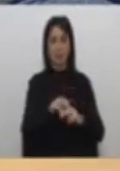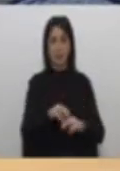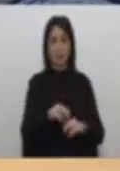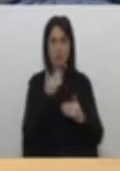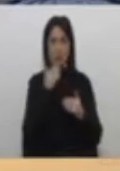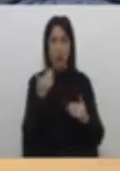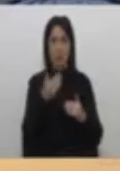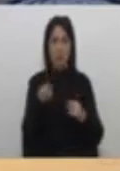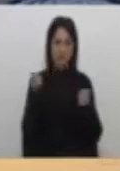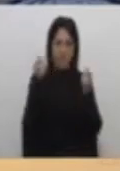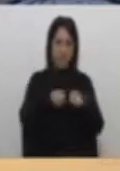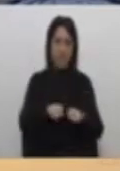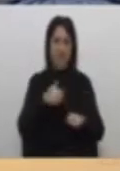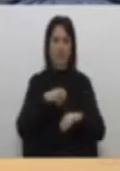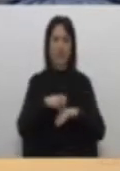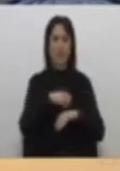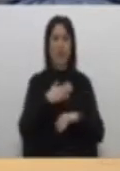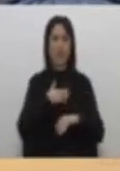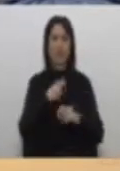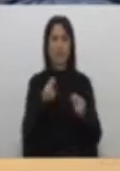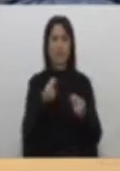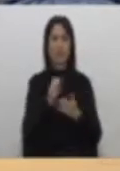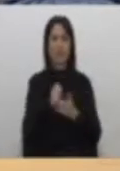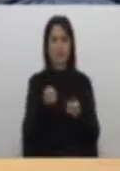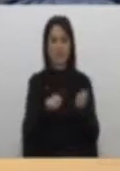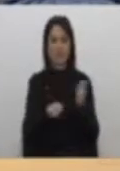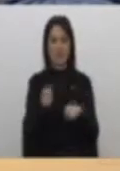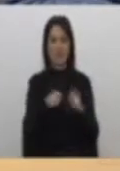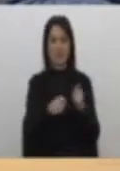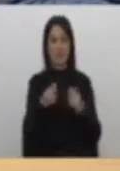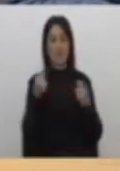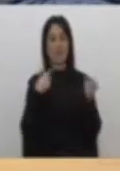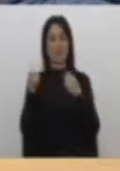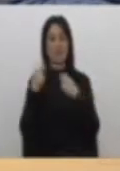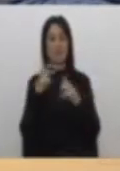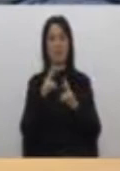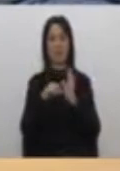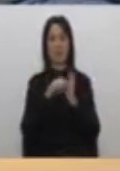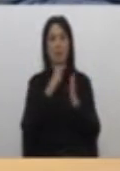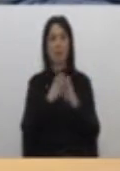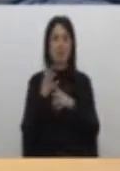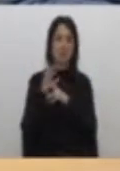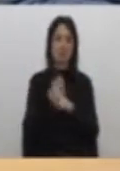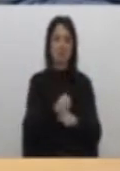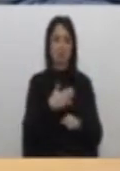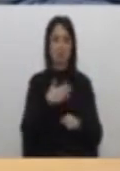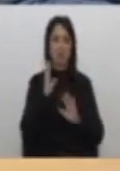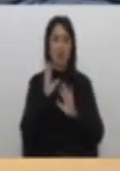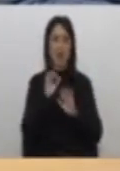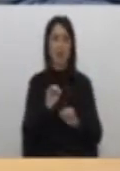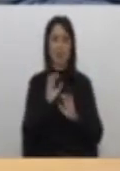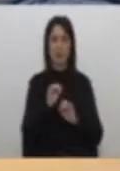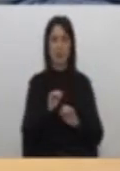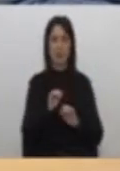ბოლომდე გადაკეთოთ ჩვენი პარტიის ფინანსური რესურსები და შემოწირულობები. მაქსიმალურად შეზღუდოთ ჩვენი მხარდამჭერები